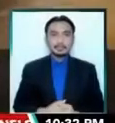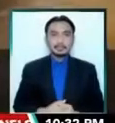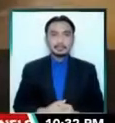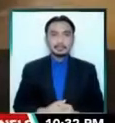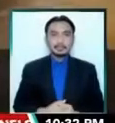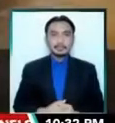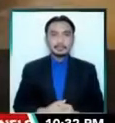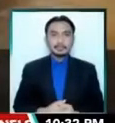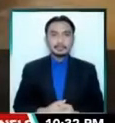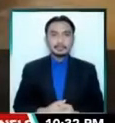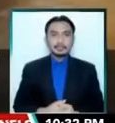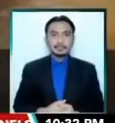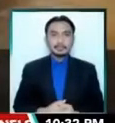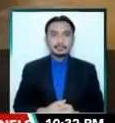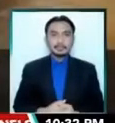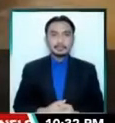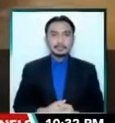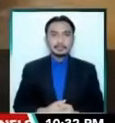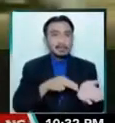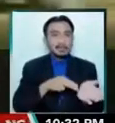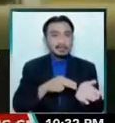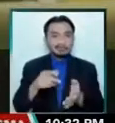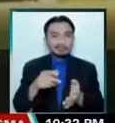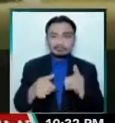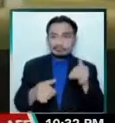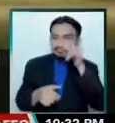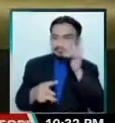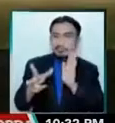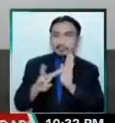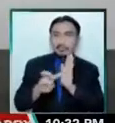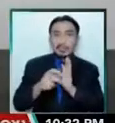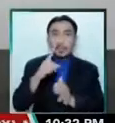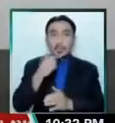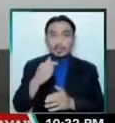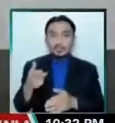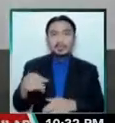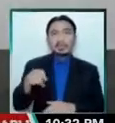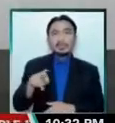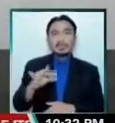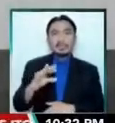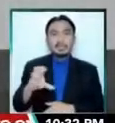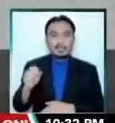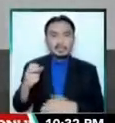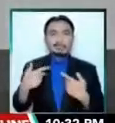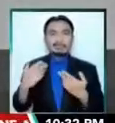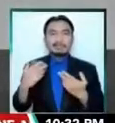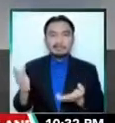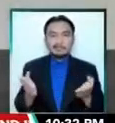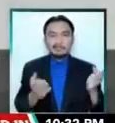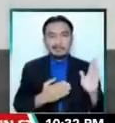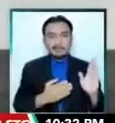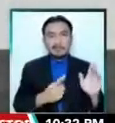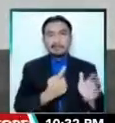Kuha ito ng nurse ng Gatandes Bonifacio Medical Center na si Princess May Santos. Nandalin siya sa Manila COVID Field Hospital nito